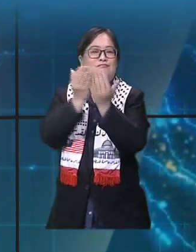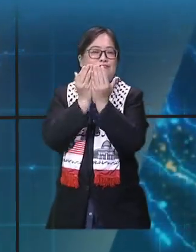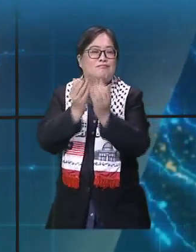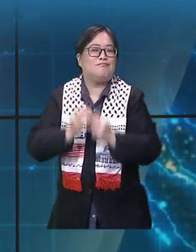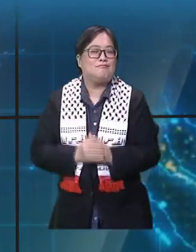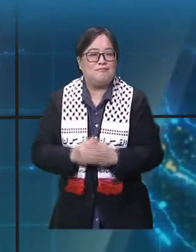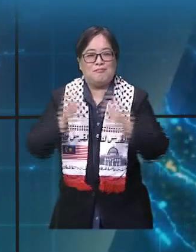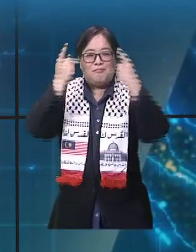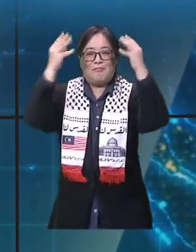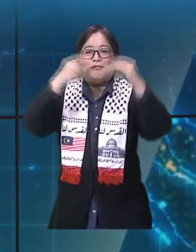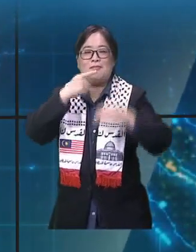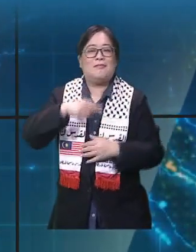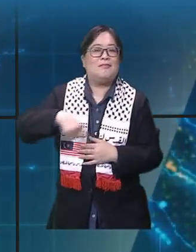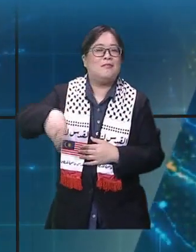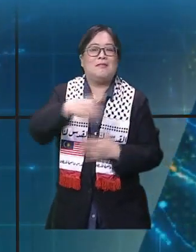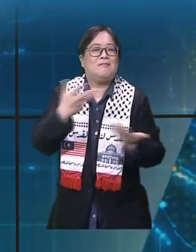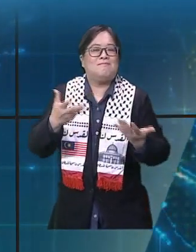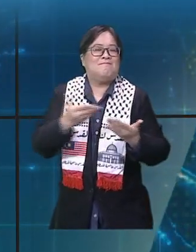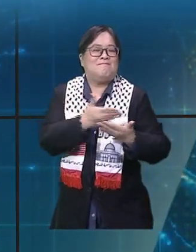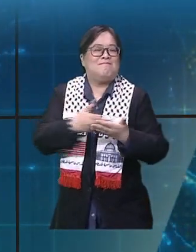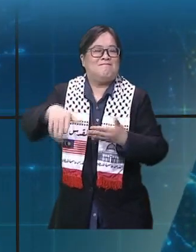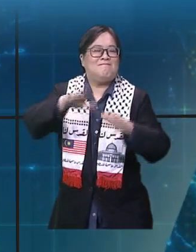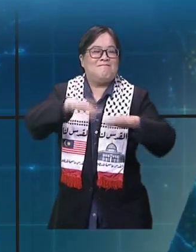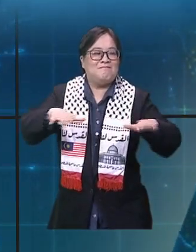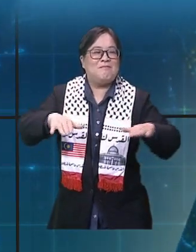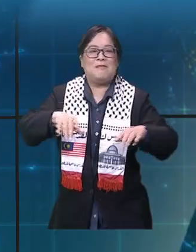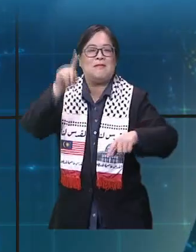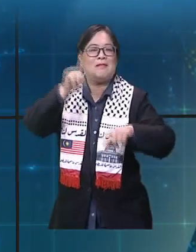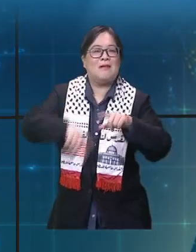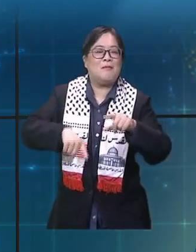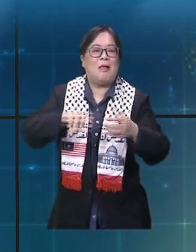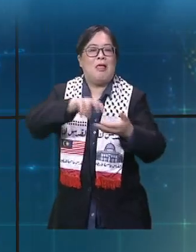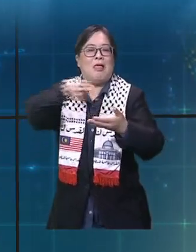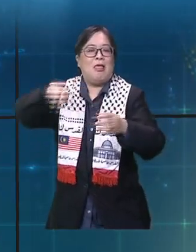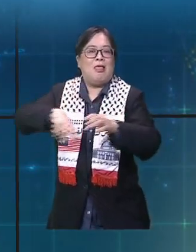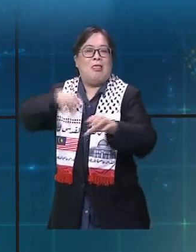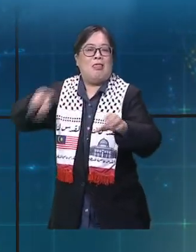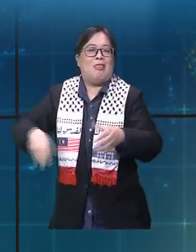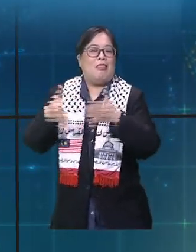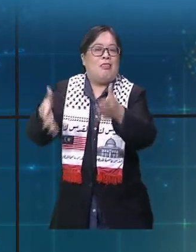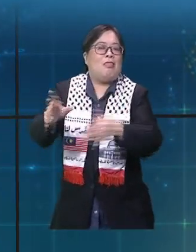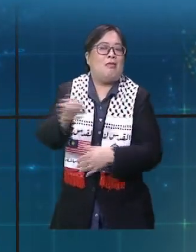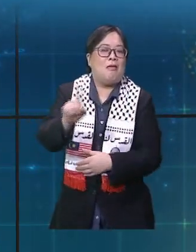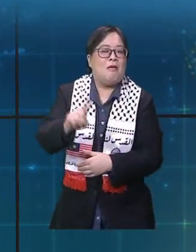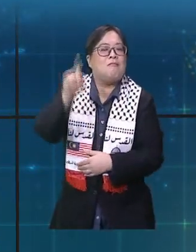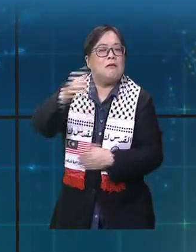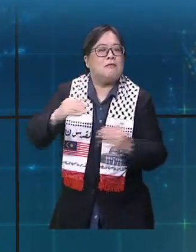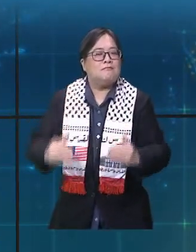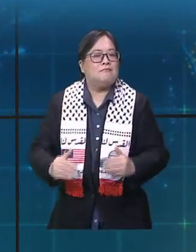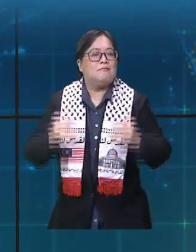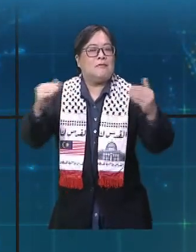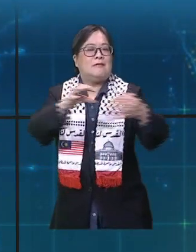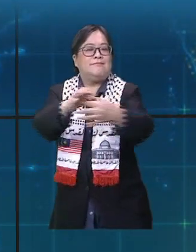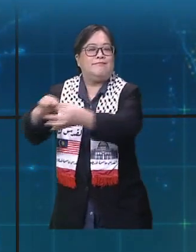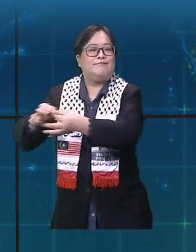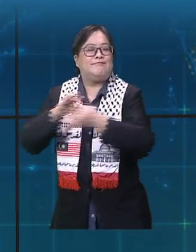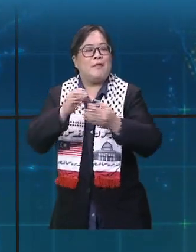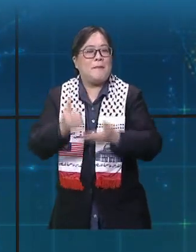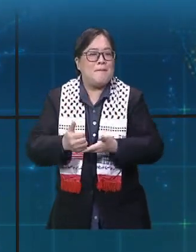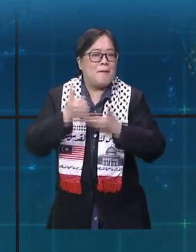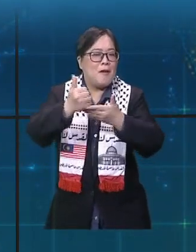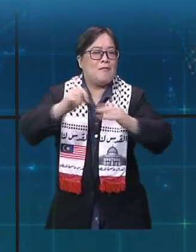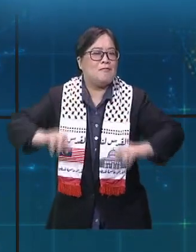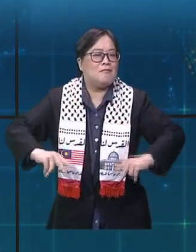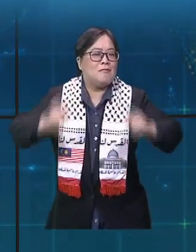di negara ini. Perdana Menteri berkata anak-anak bangsa tidak mampu dibiarkan tercicir, malah mesti diberikan segala kerjasama